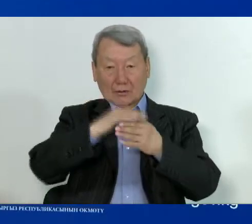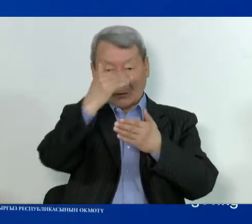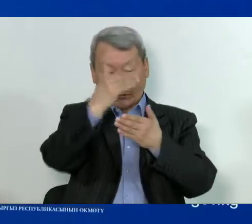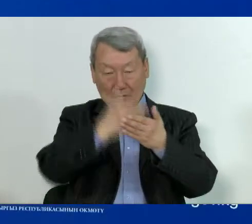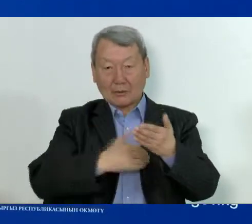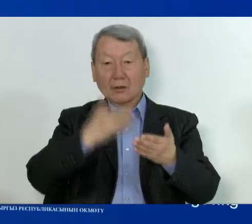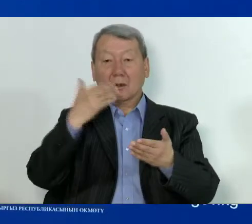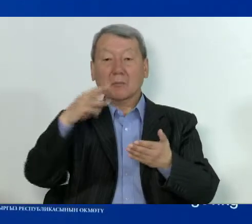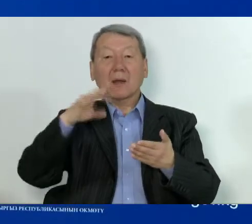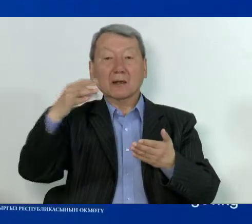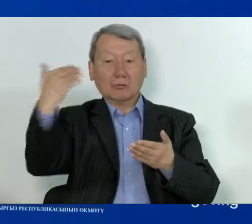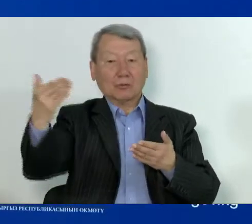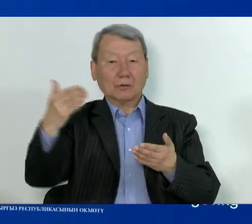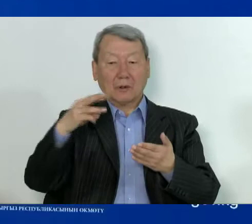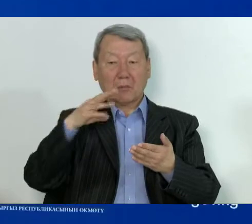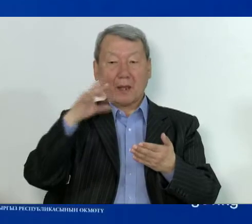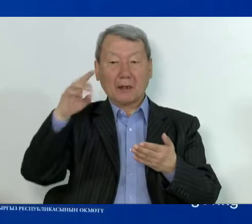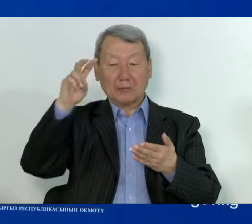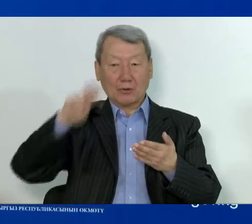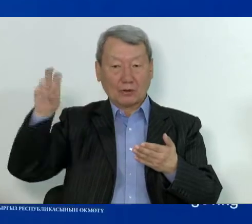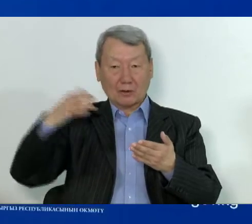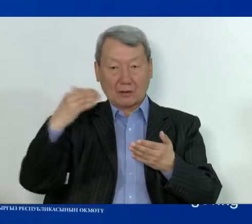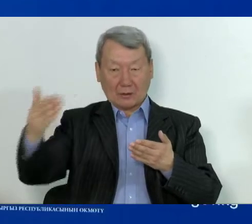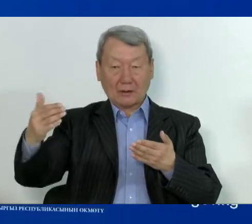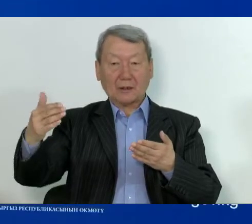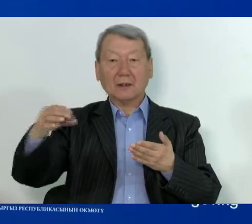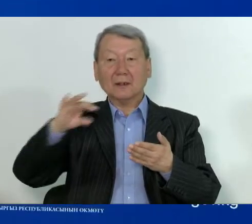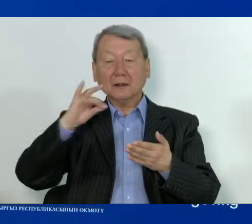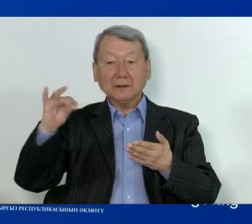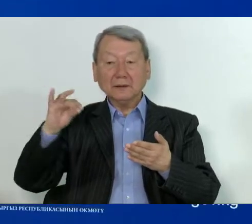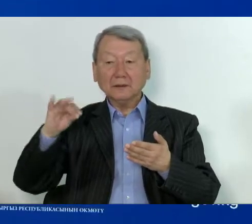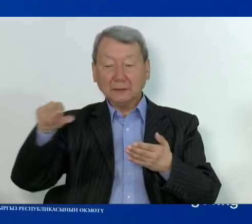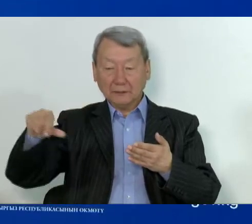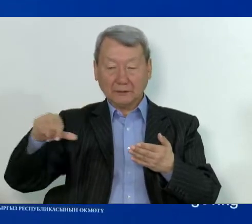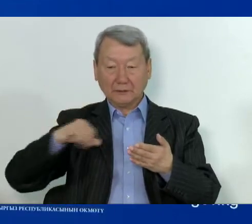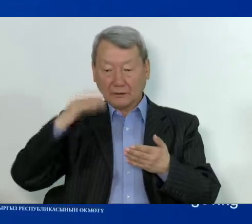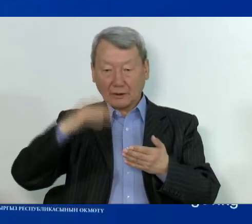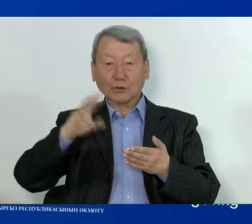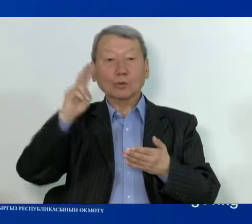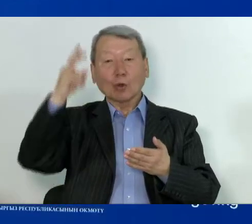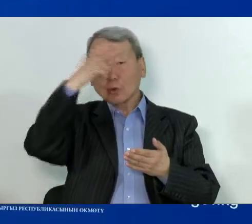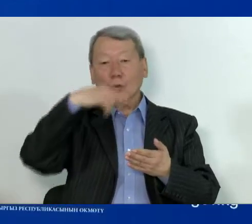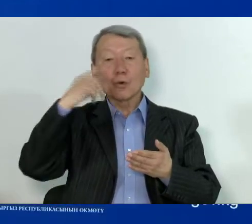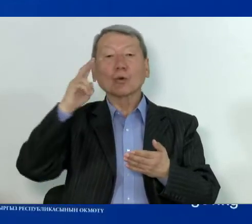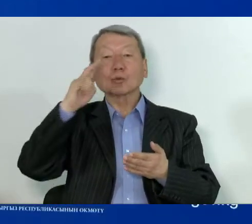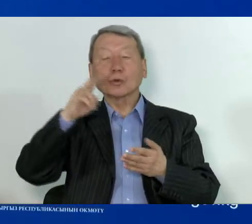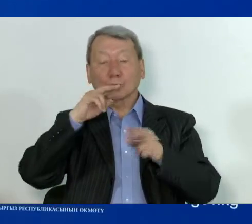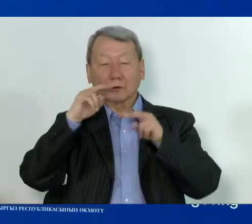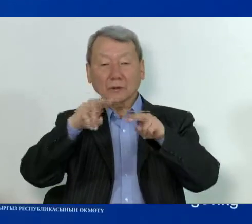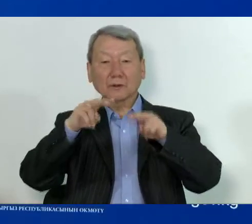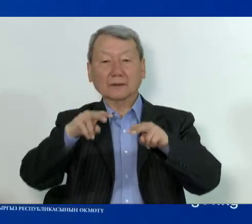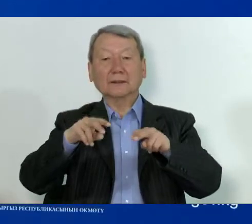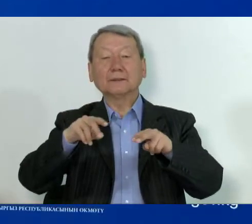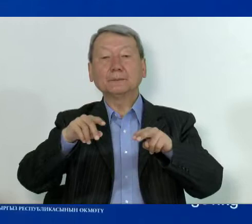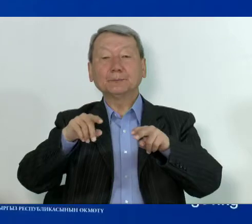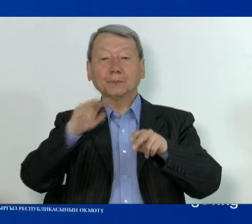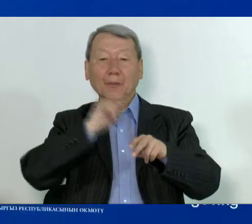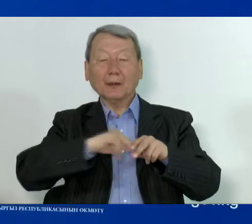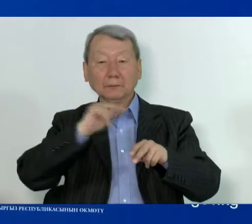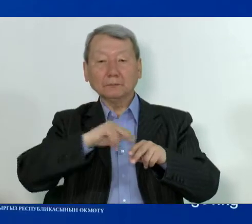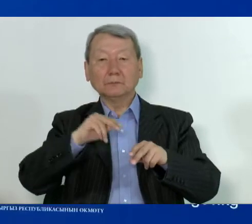граждан определяется мэрией. И мэрия определен орган, который координирует